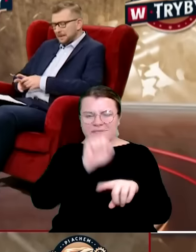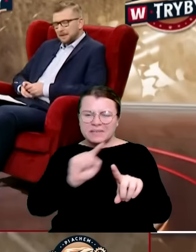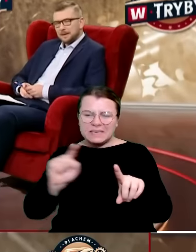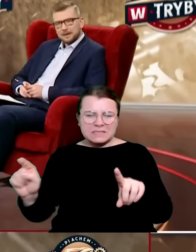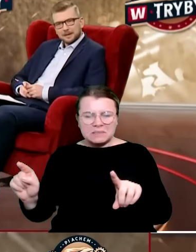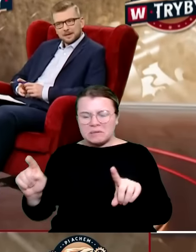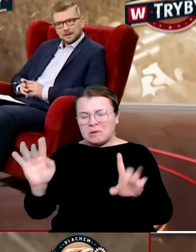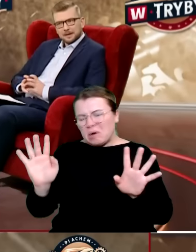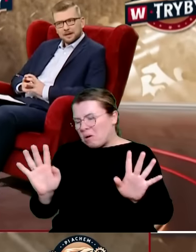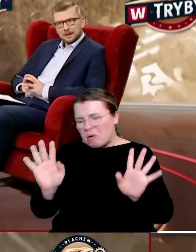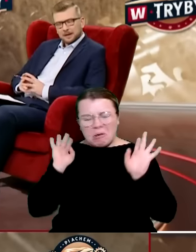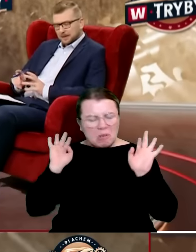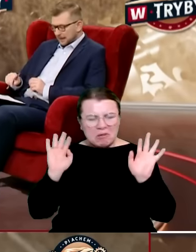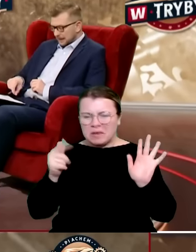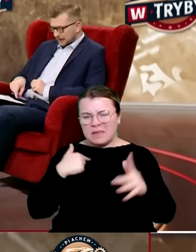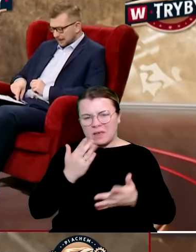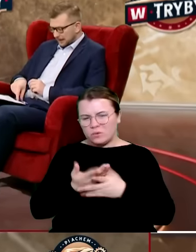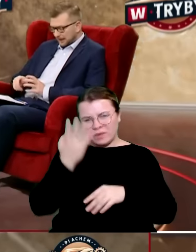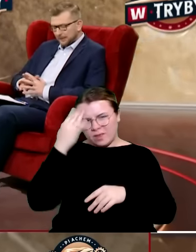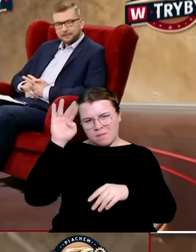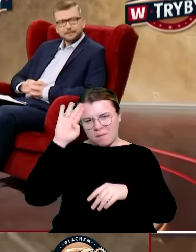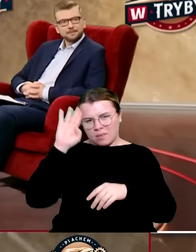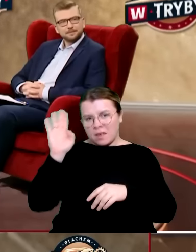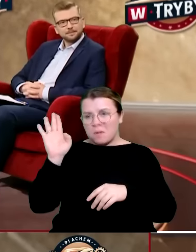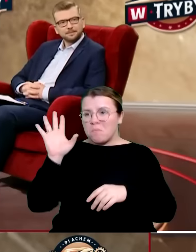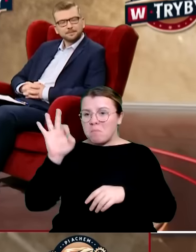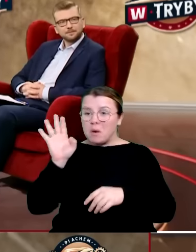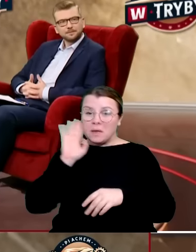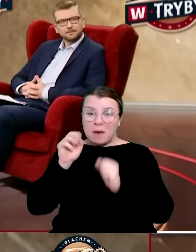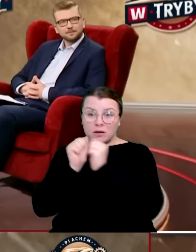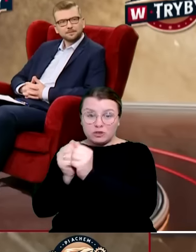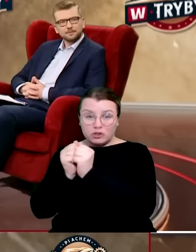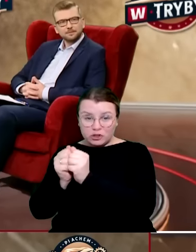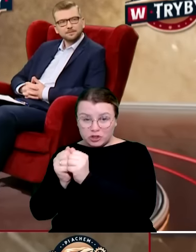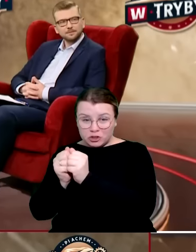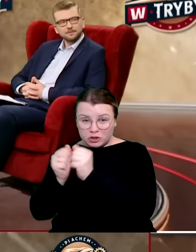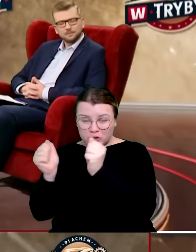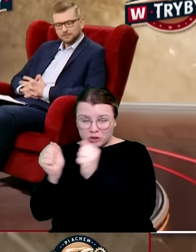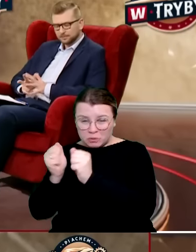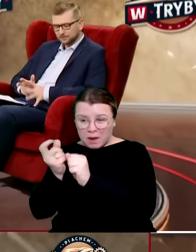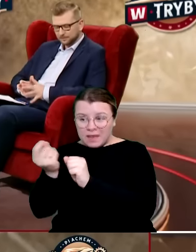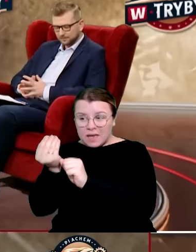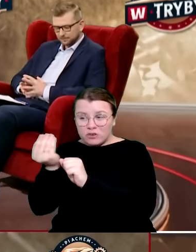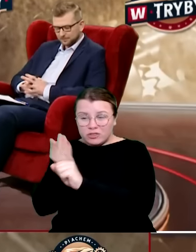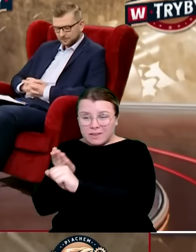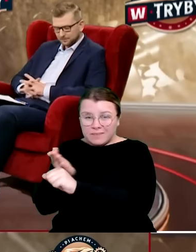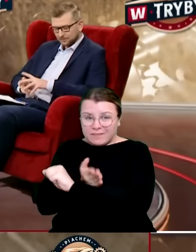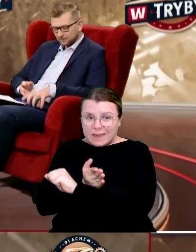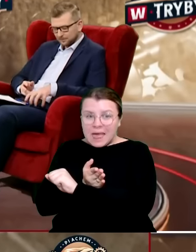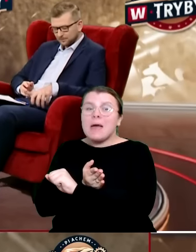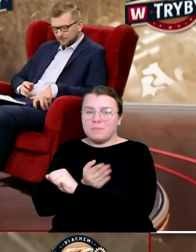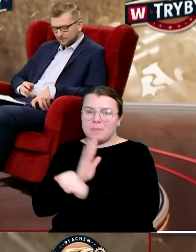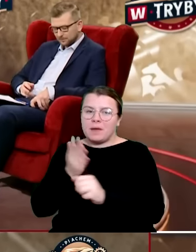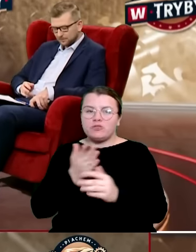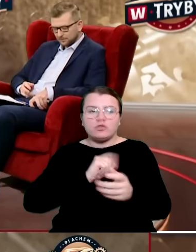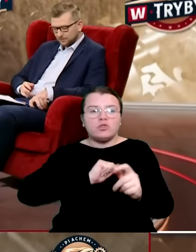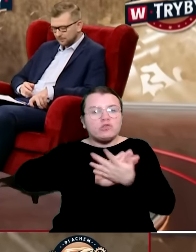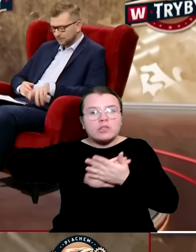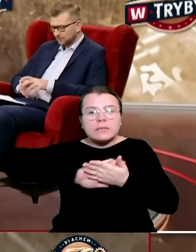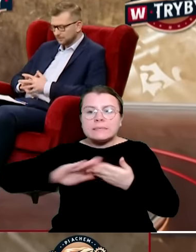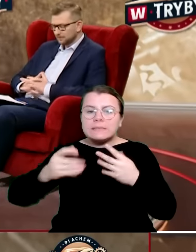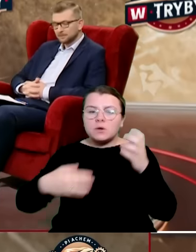wróbelki ćwierkają jeszcze przed zimą, że zdaje się jakieś czystki są zapowiadane, co niektórzy nawet mówią o tych, o dożynkach. Co prawda w listopadzie, ale